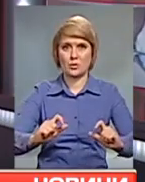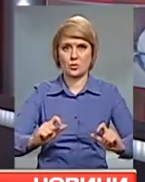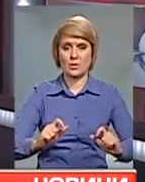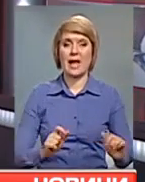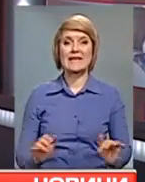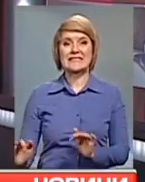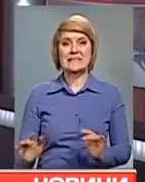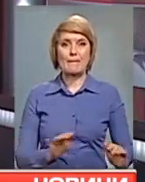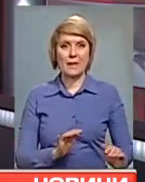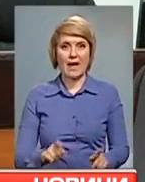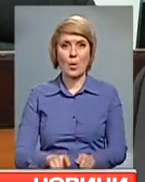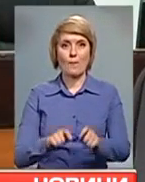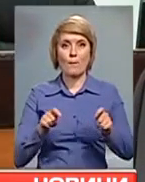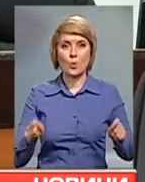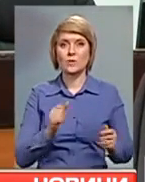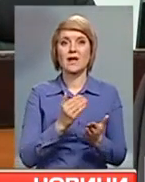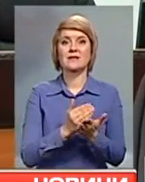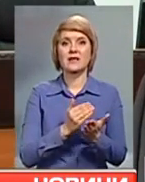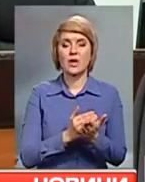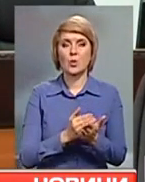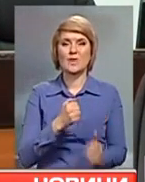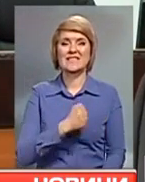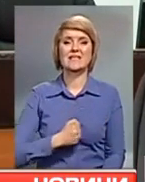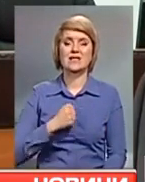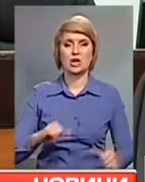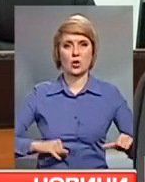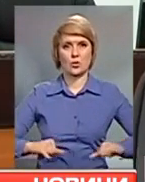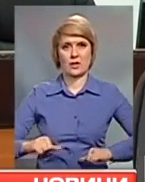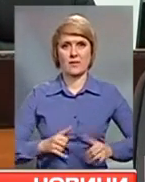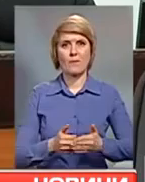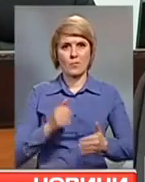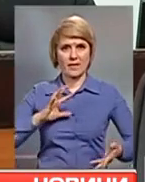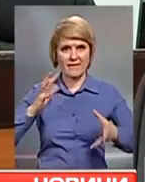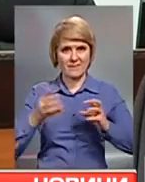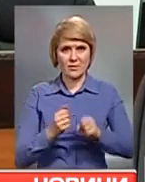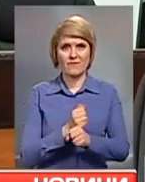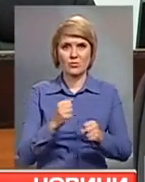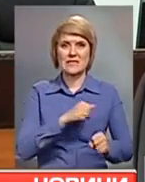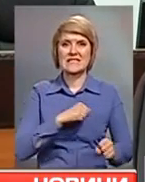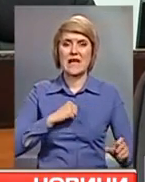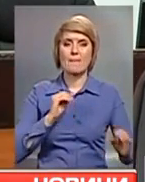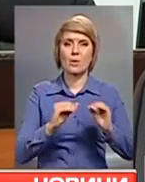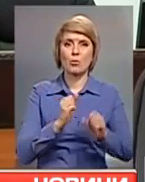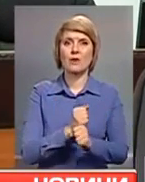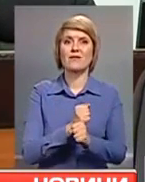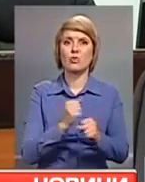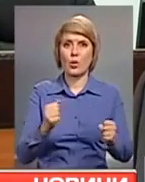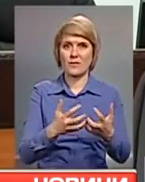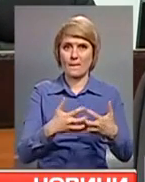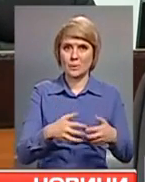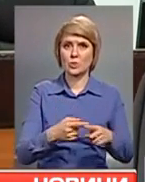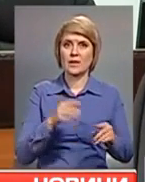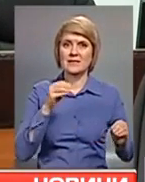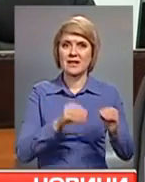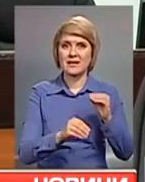хуліганство». За попереднім висновком, стався вибух саморобного вибухового пристрою, який